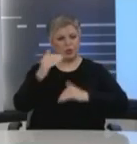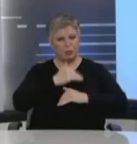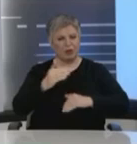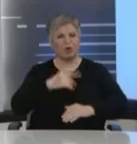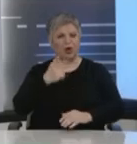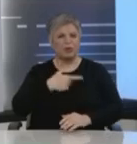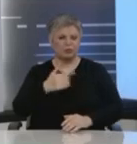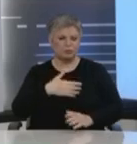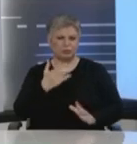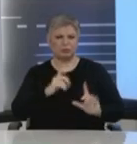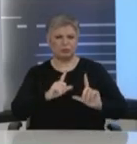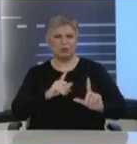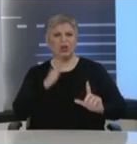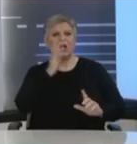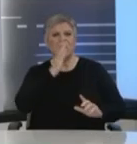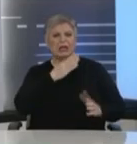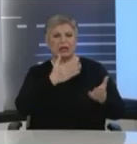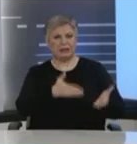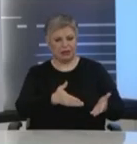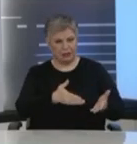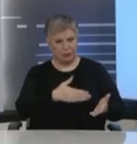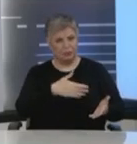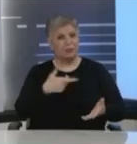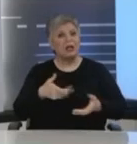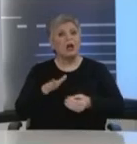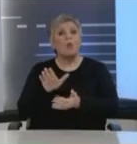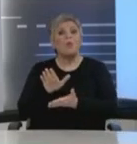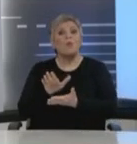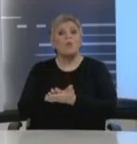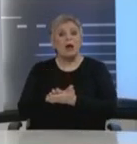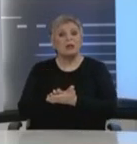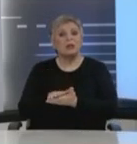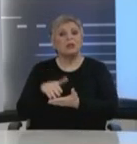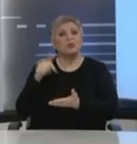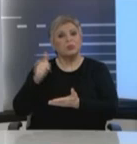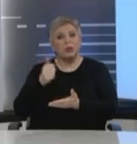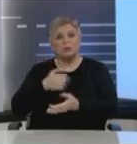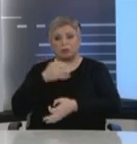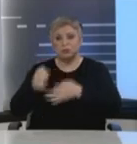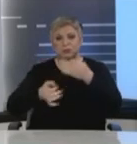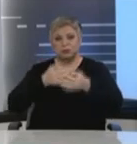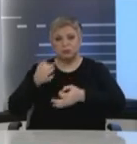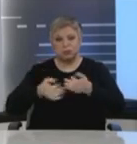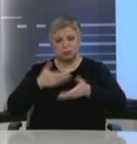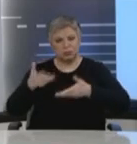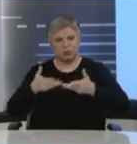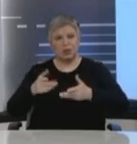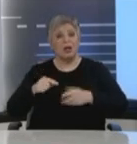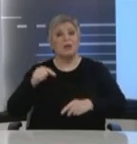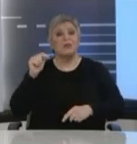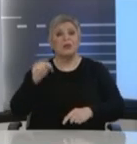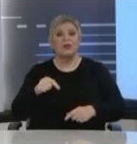ολοκληρωτικά. Οι μάρτυρες τους οποίους στηρίχθηκε αποκλειστικά για να στηθεί το όλο